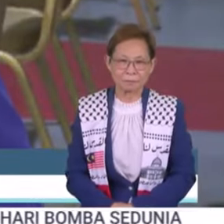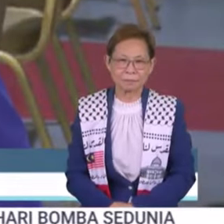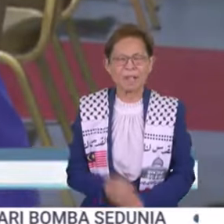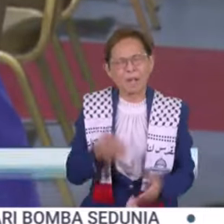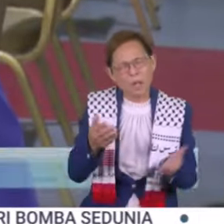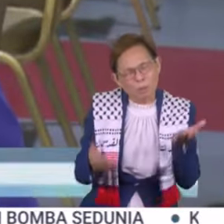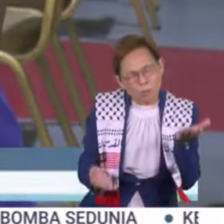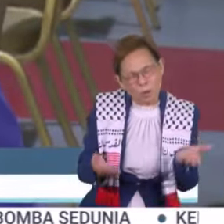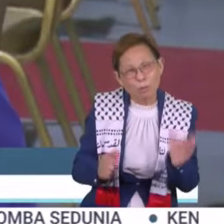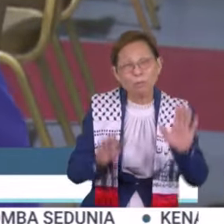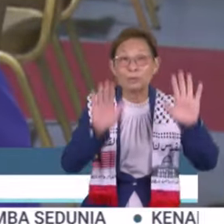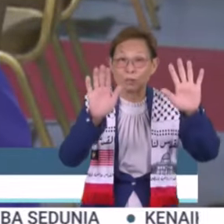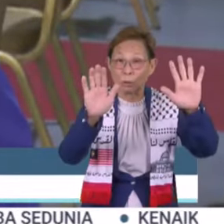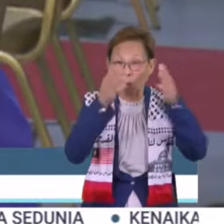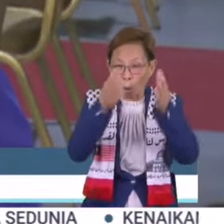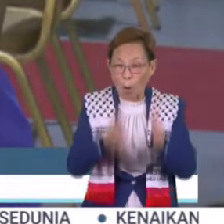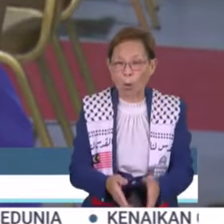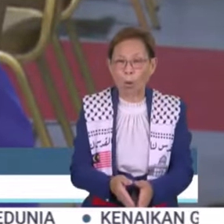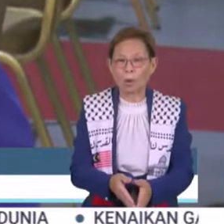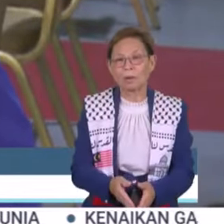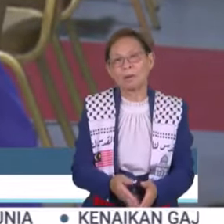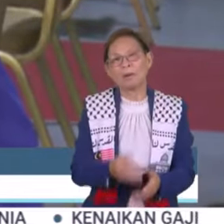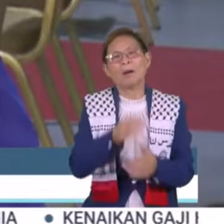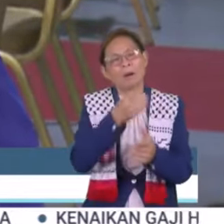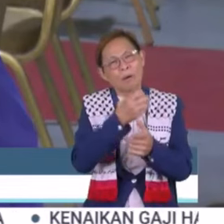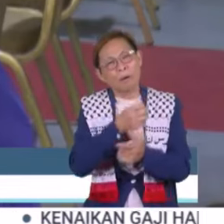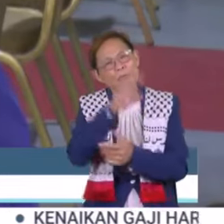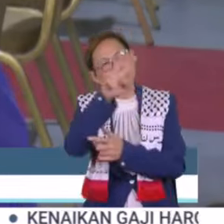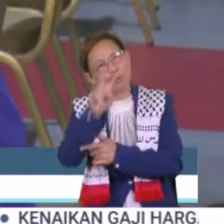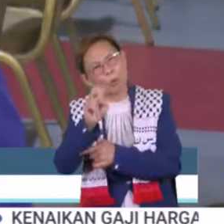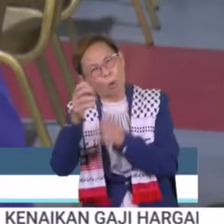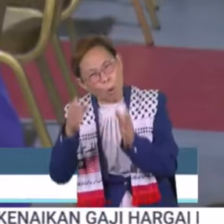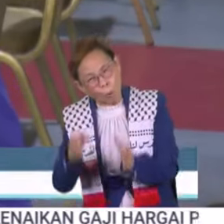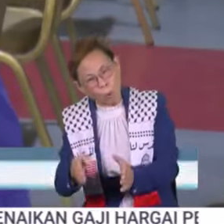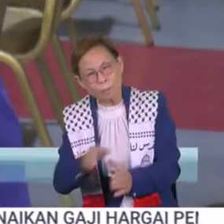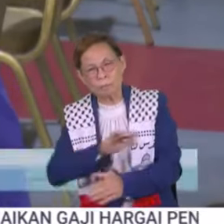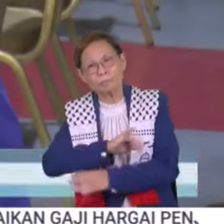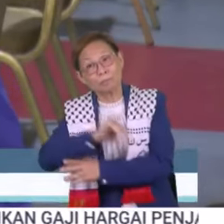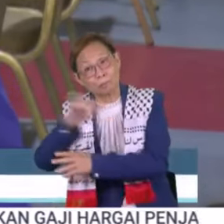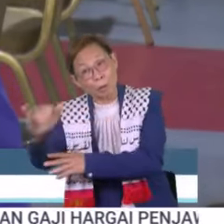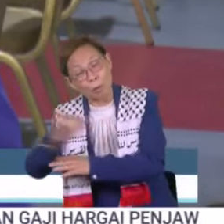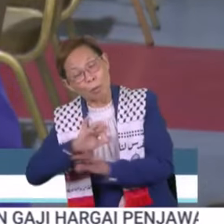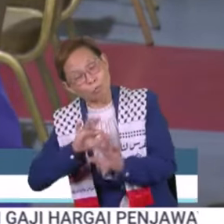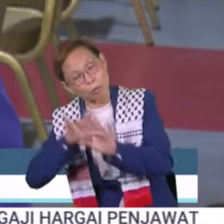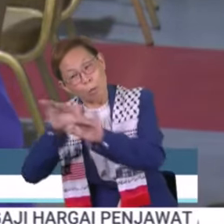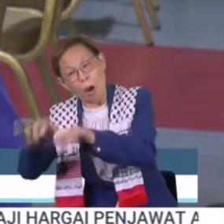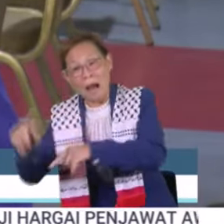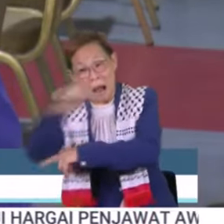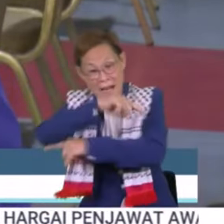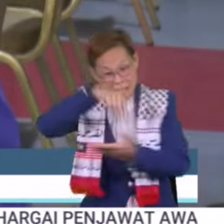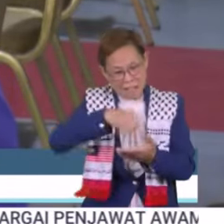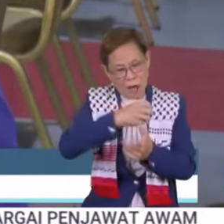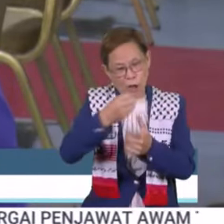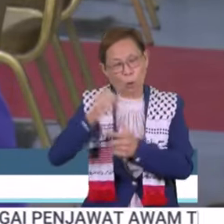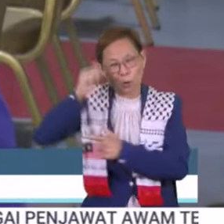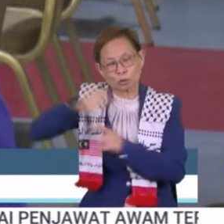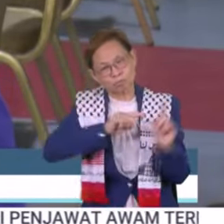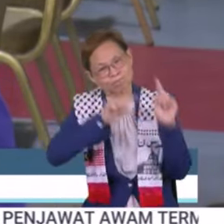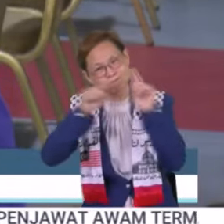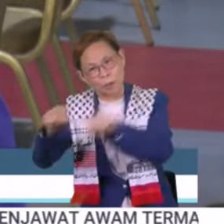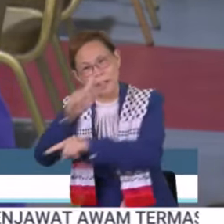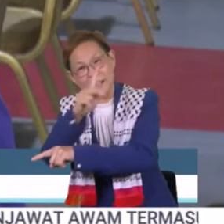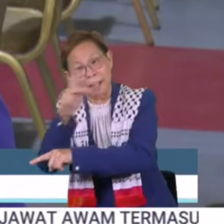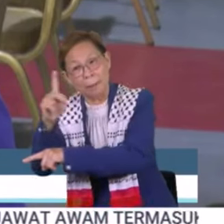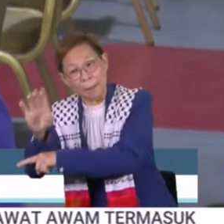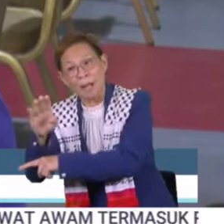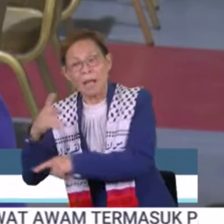Kemungkinan 10 orang satu PDM, dah 20 orang dah kena pergi. Pergi itu kena pergi hari ini atau esok. Kalau